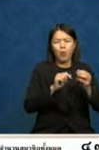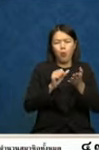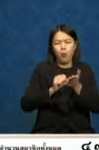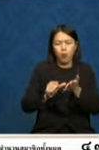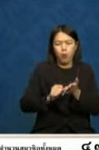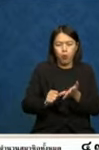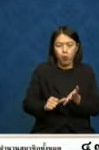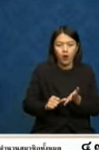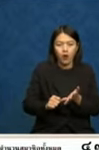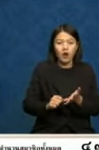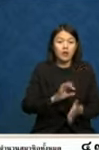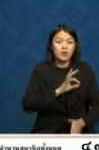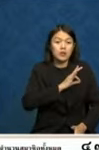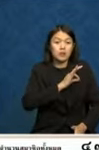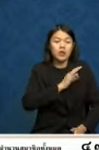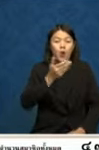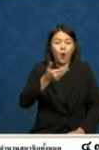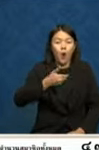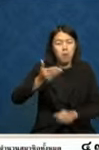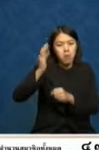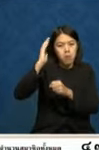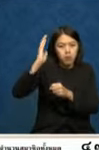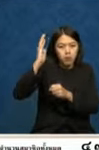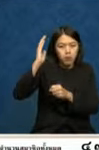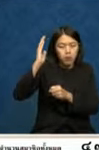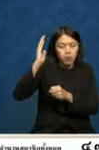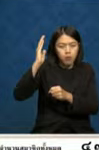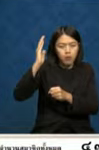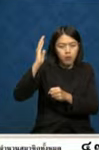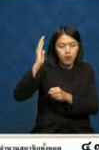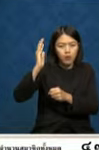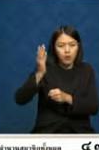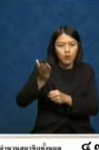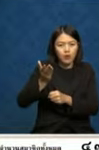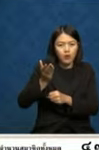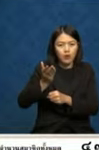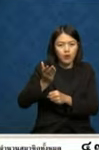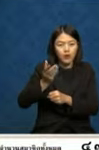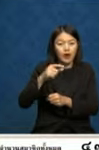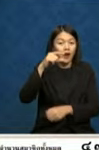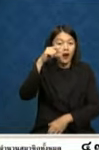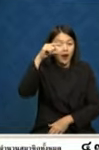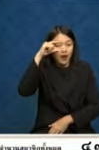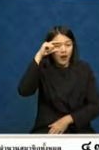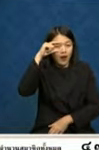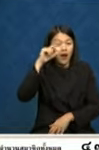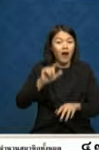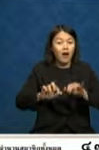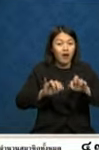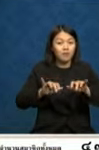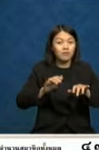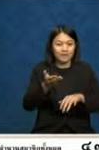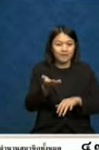ครับมีสมาชิกขออภิปรายนะครับท่านจิรัตน์ทองสุวรรณเชิญครับ